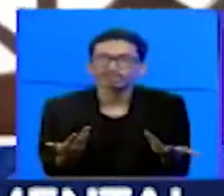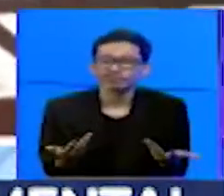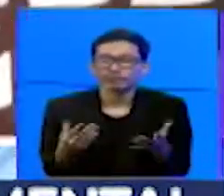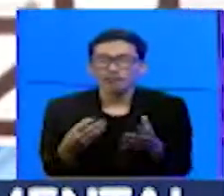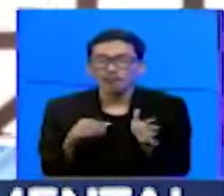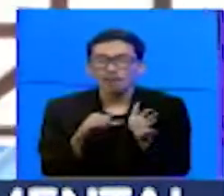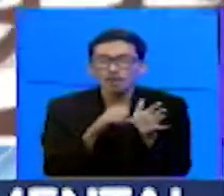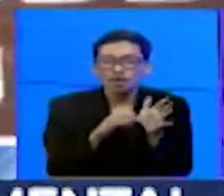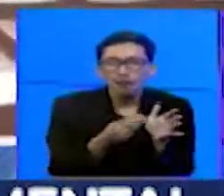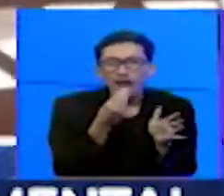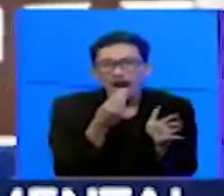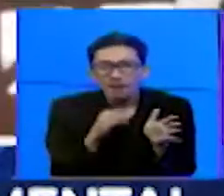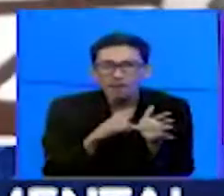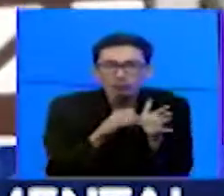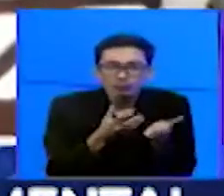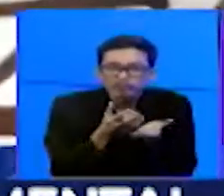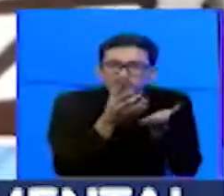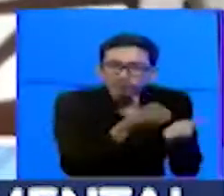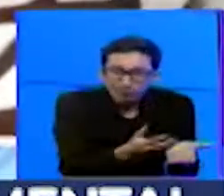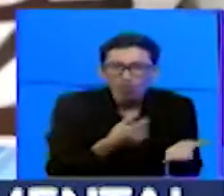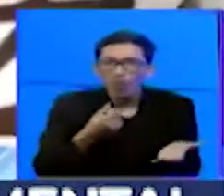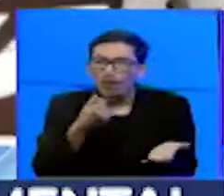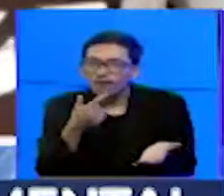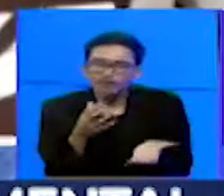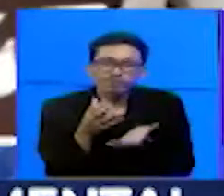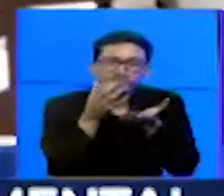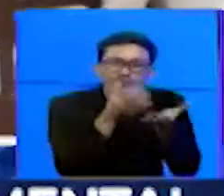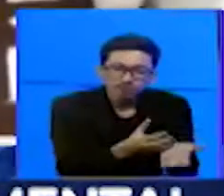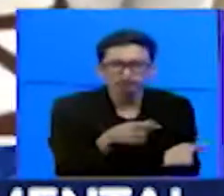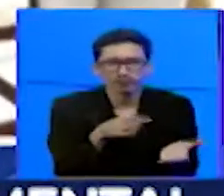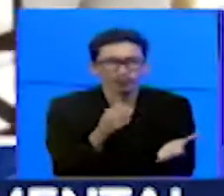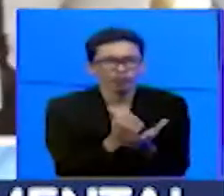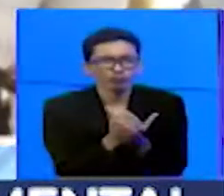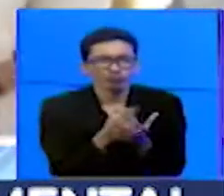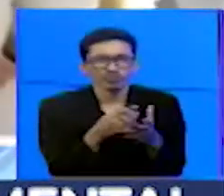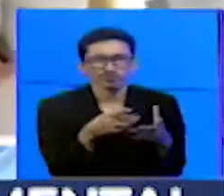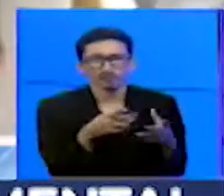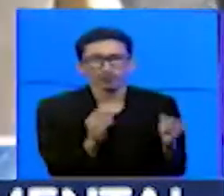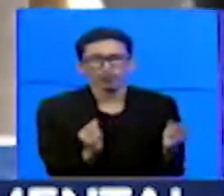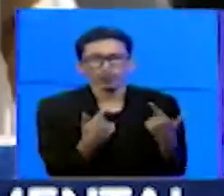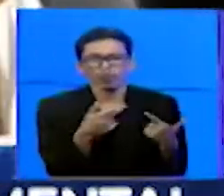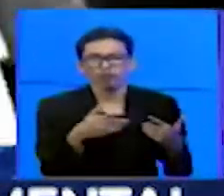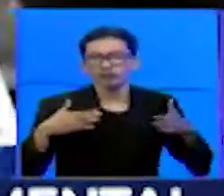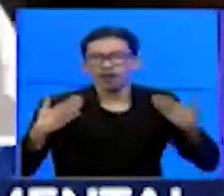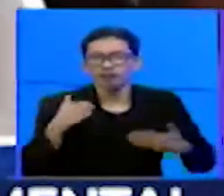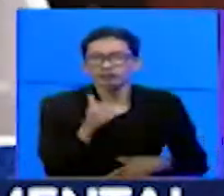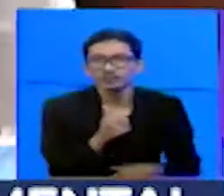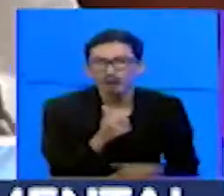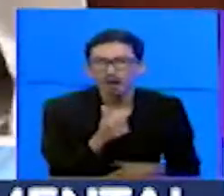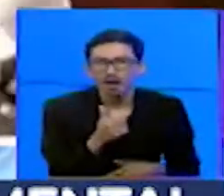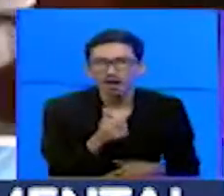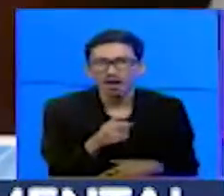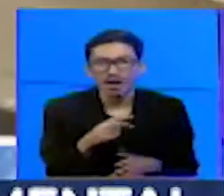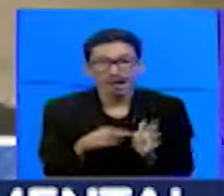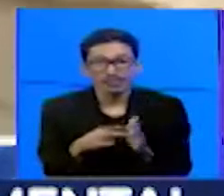makanan, obat-obatan, itu sudah memberikan aspek yang penting sekali dalam peningkatan kualitas hidup mereka. Artinya memang masyarakat